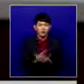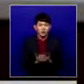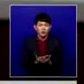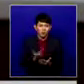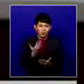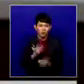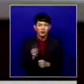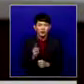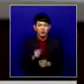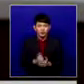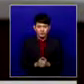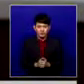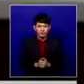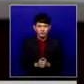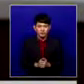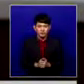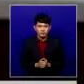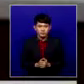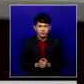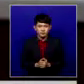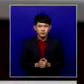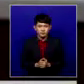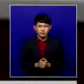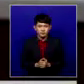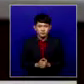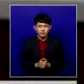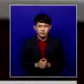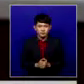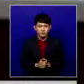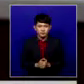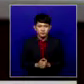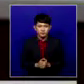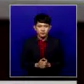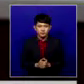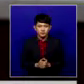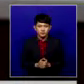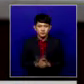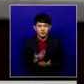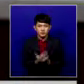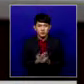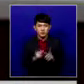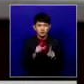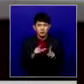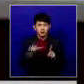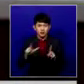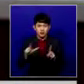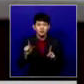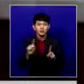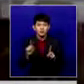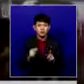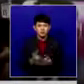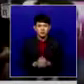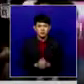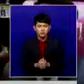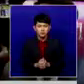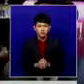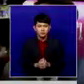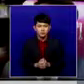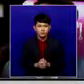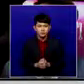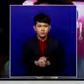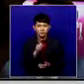New Economy นะครับ Community เห็นไหมครับและเอาเงิน1ล้านล้านไปทำอะไรครับเมื่อกี้บอกแ